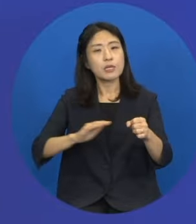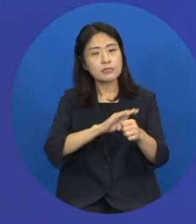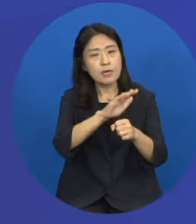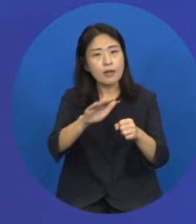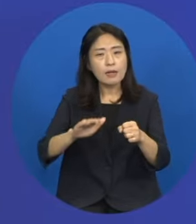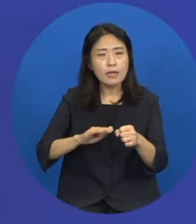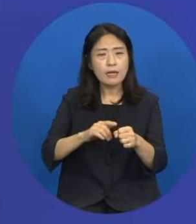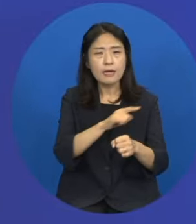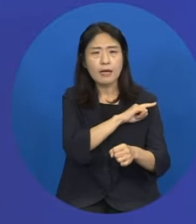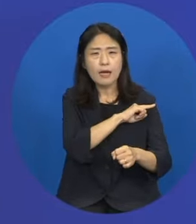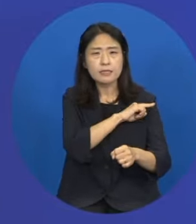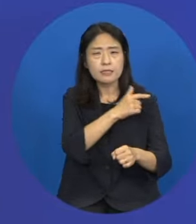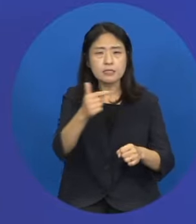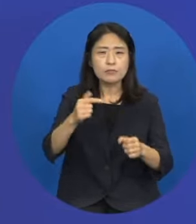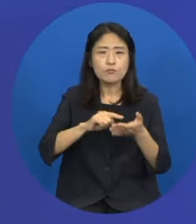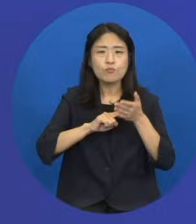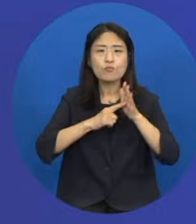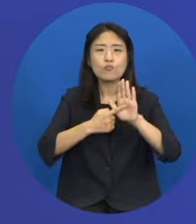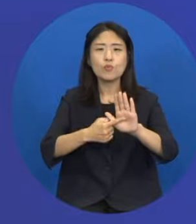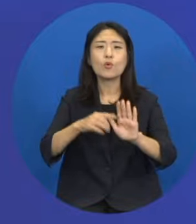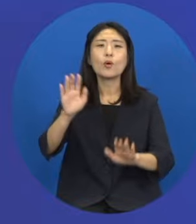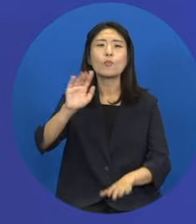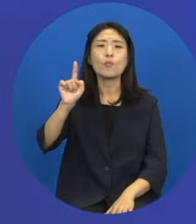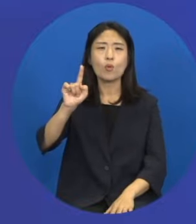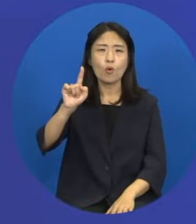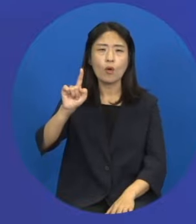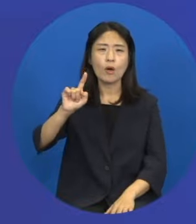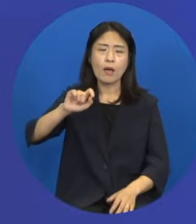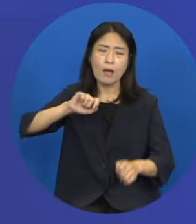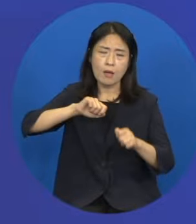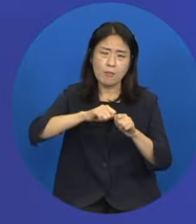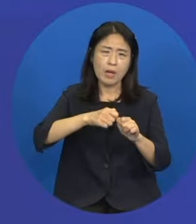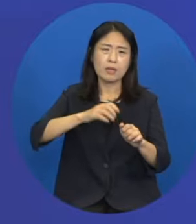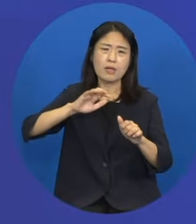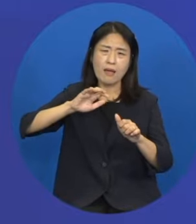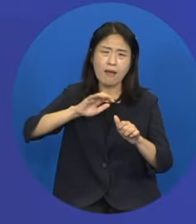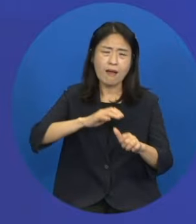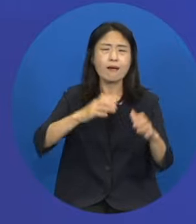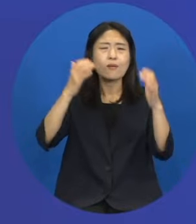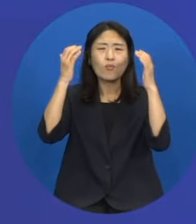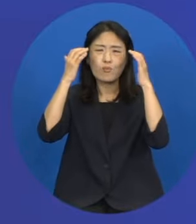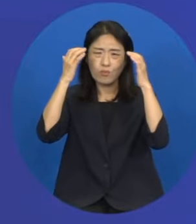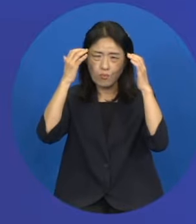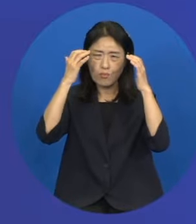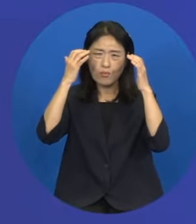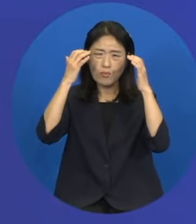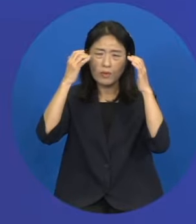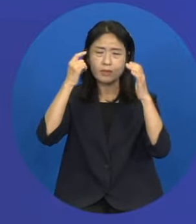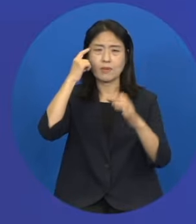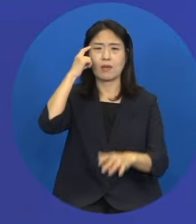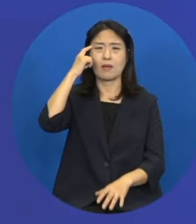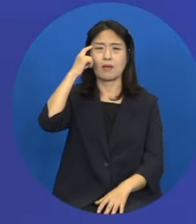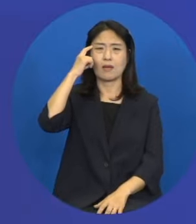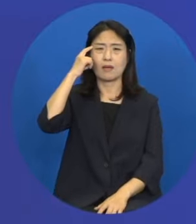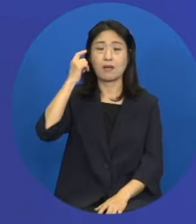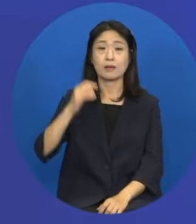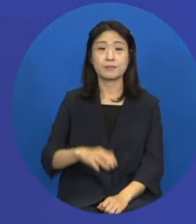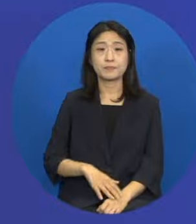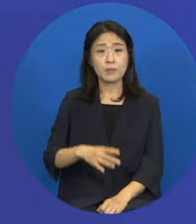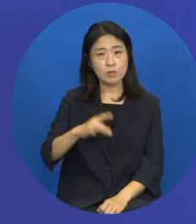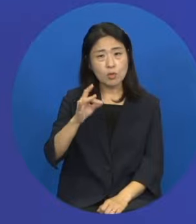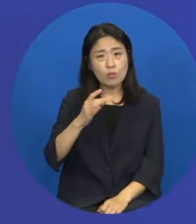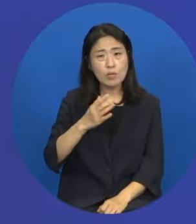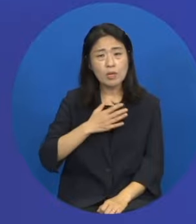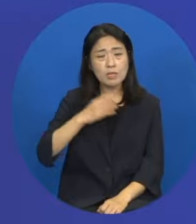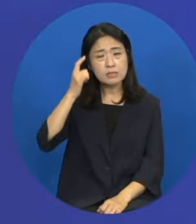표현은 때로는 박해와 고통이라는 것을 깨달았대요. 처음에는 이것이 왜 나에게 이런 박해가 있나 어려움이